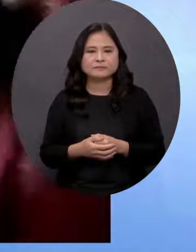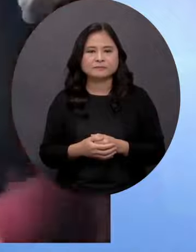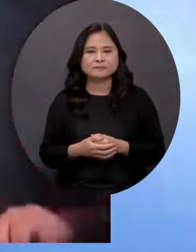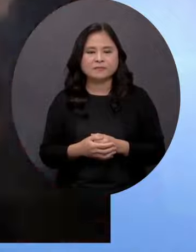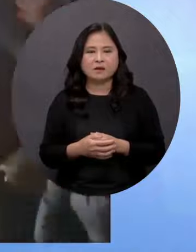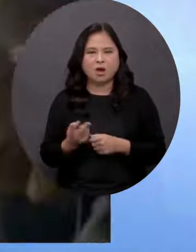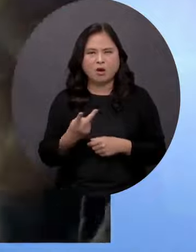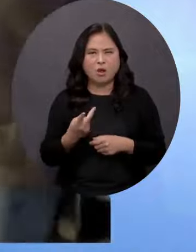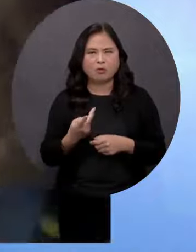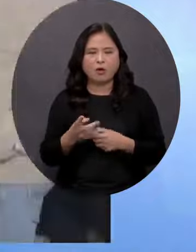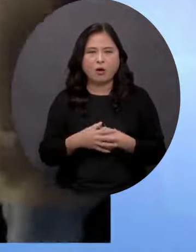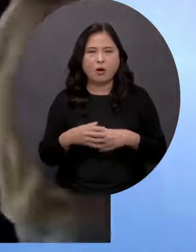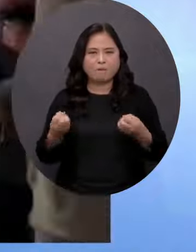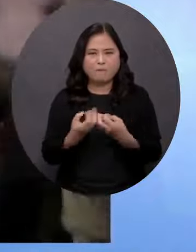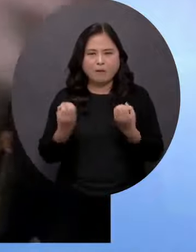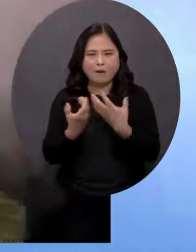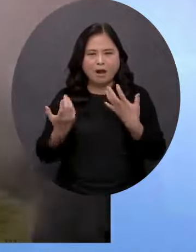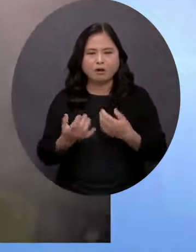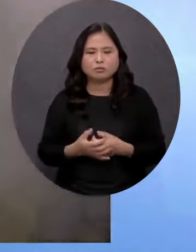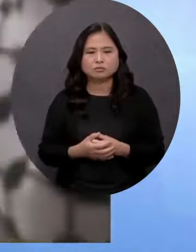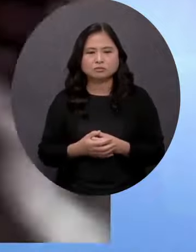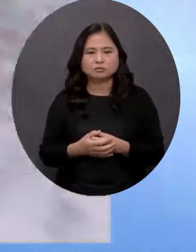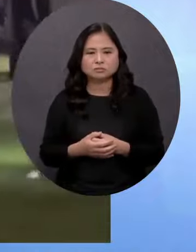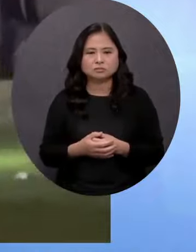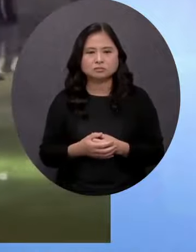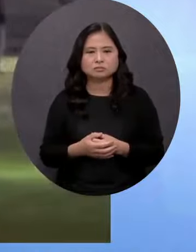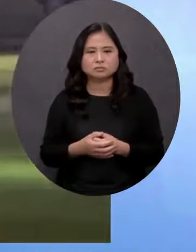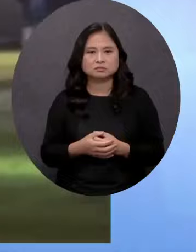双方爆发冲突，